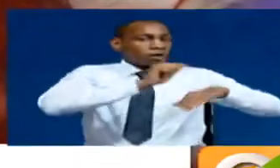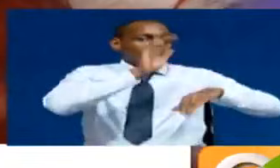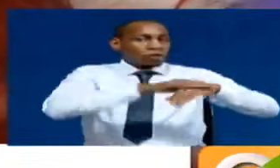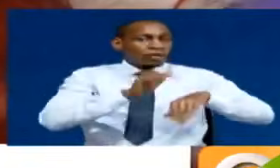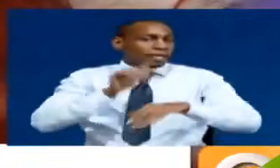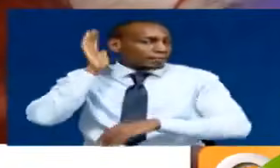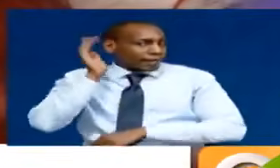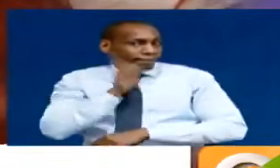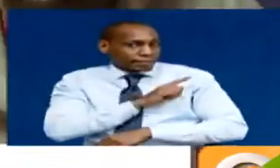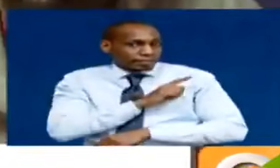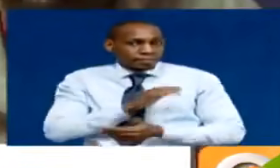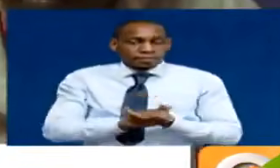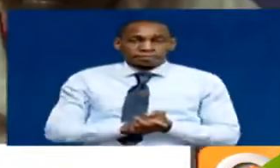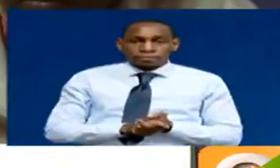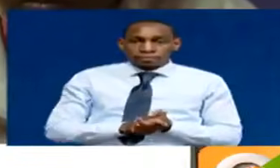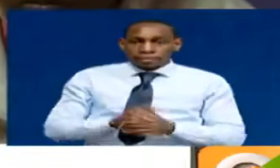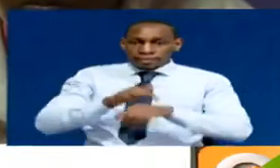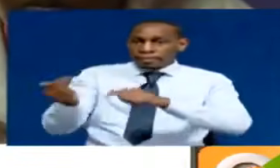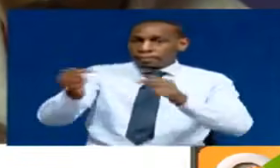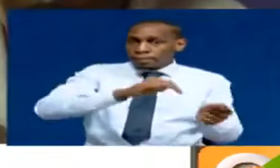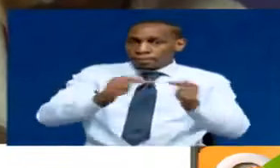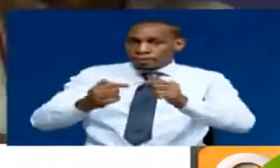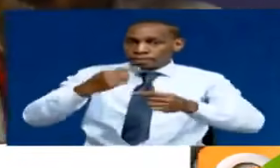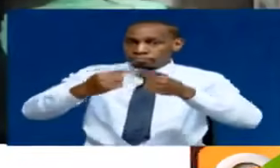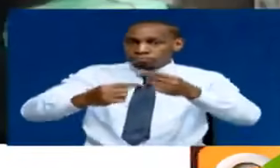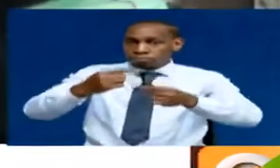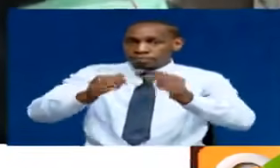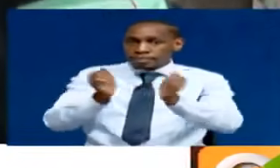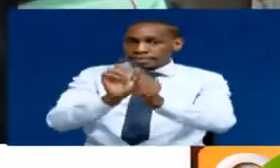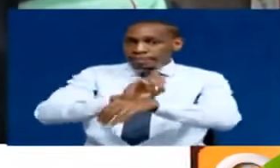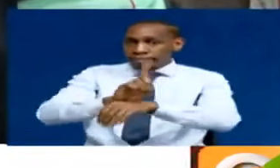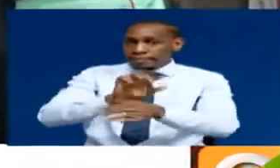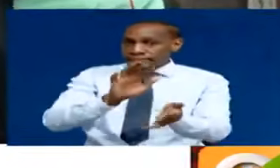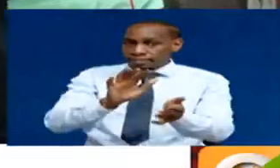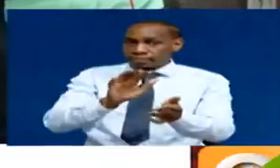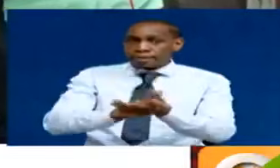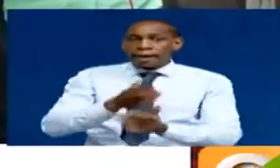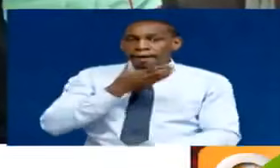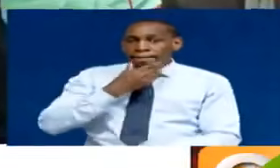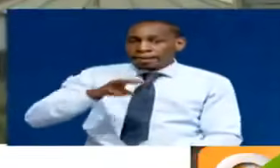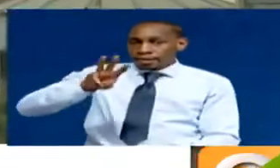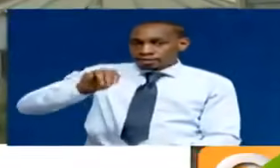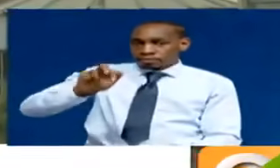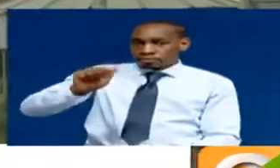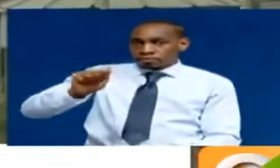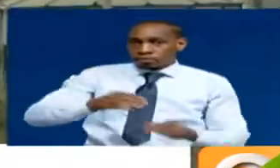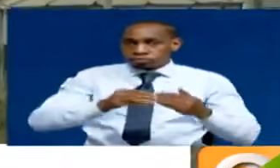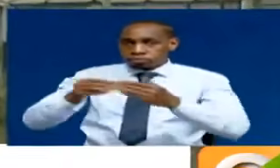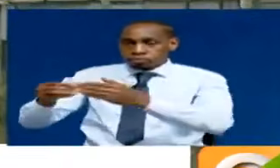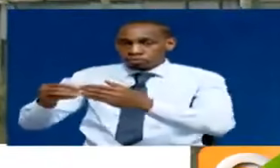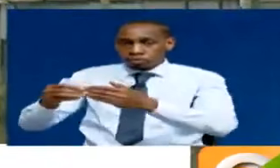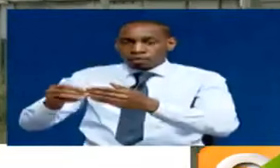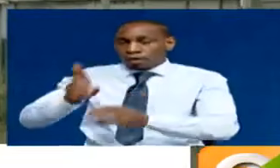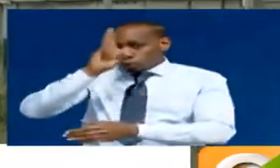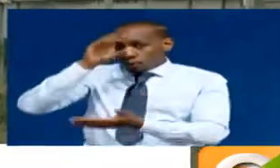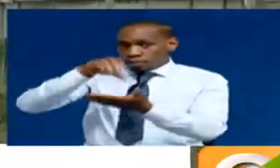mbele, nimesikia sasa na amekoko. Baada ya vurugu iliyoendelea kwa dakika 10 hivi, Mwaura alipelekwa moja kwa moja hadi